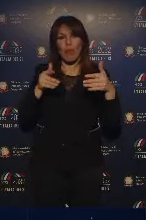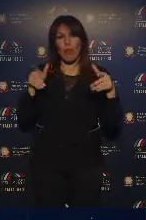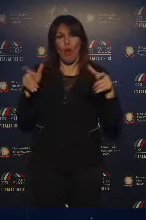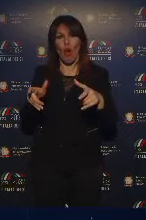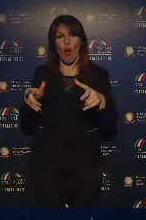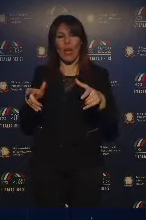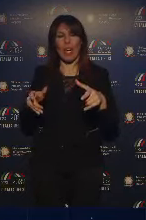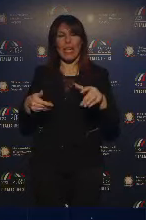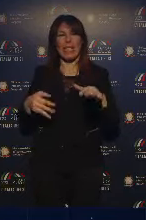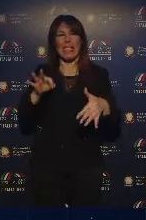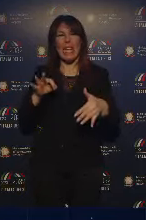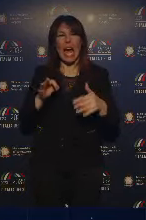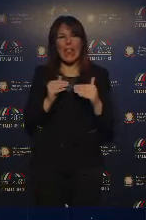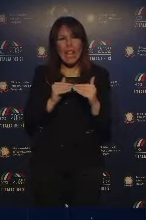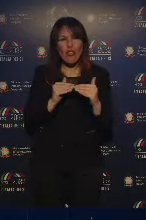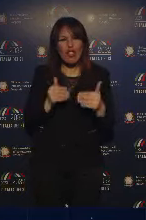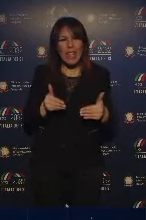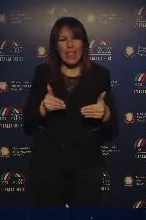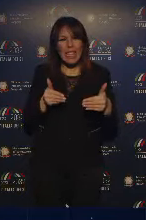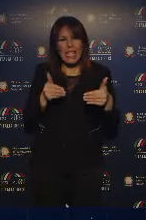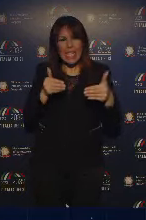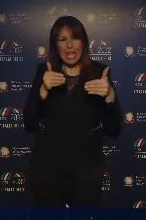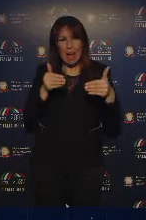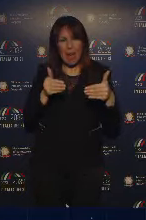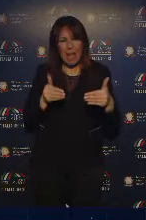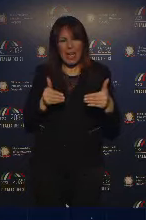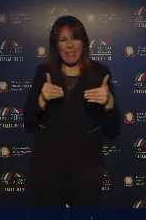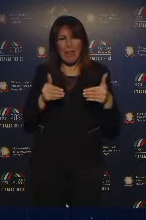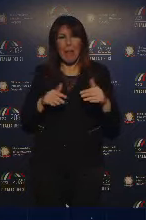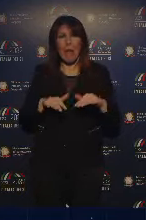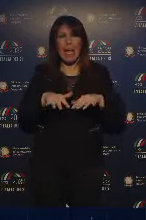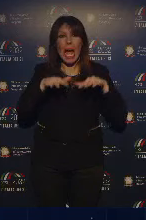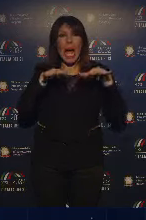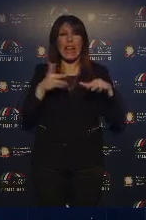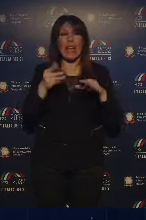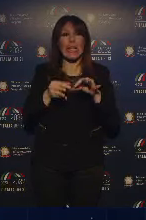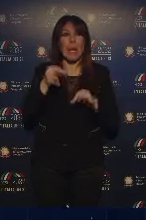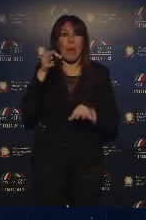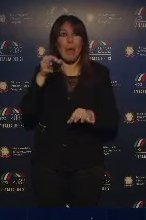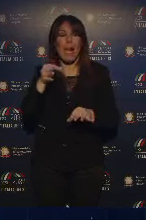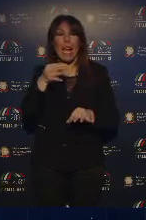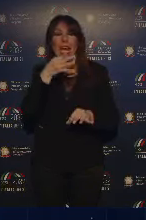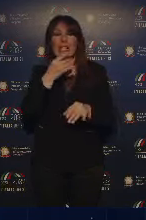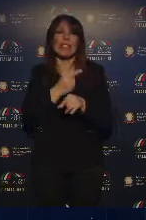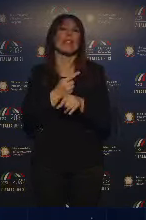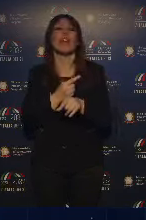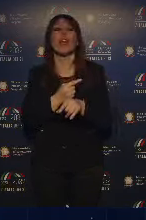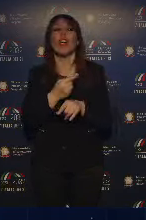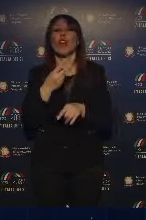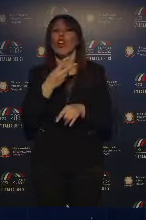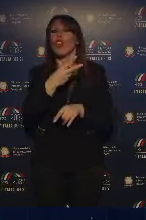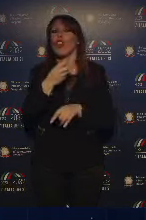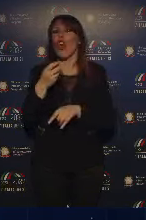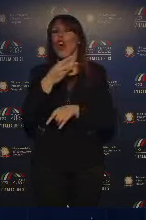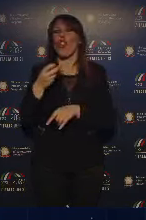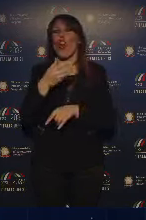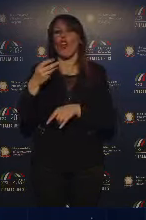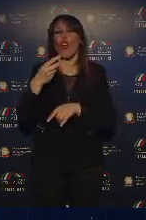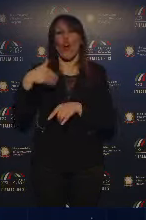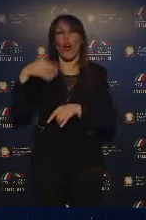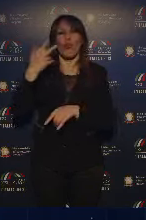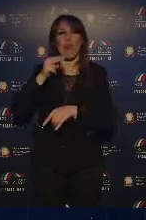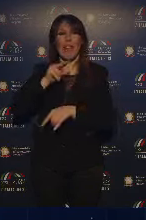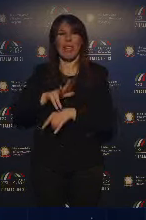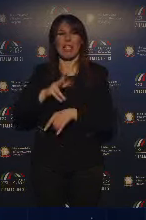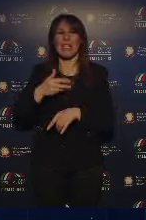cm corrispondenti a maree alte fino a 3 m e i sostenitori del Non funzionerà mai nel 2023 sono